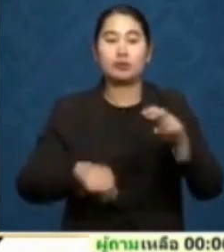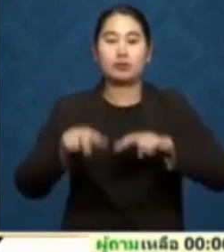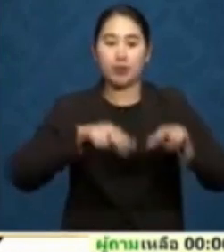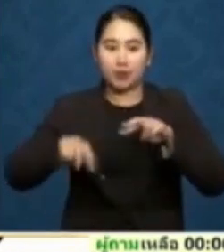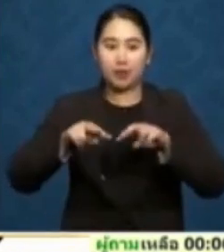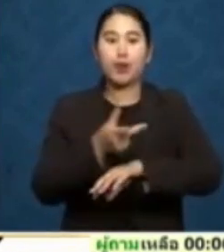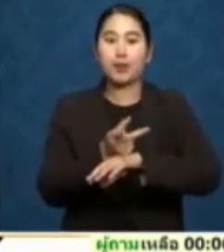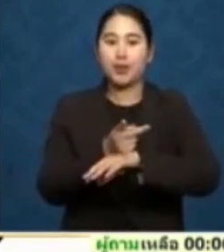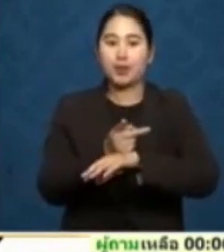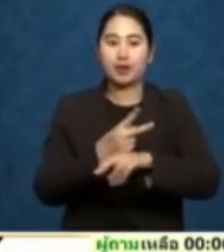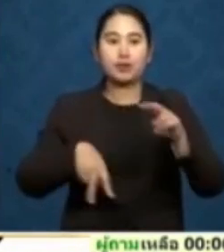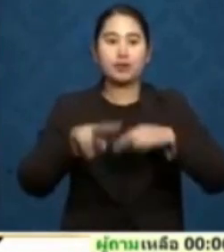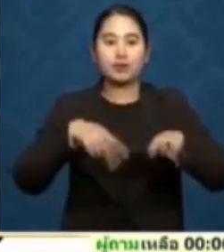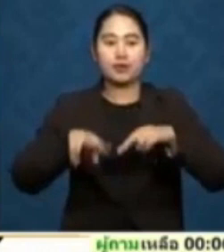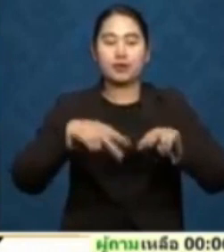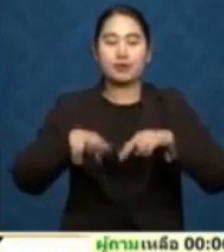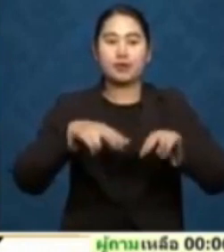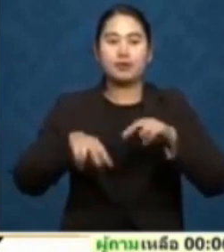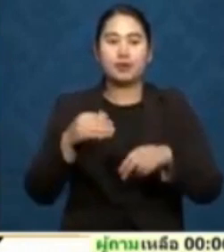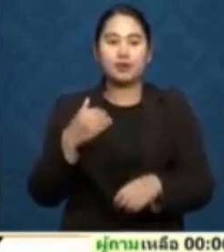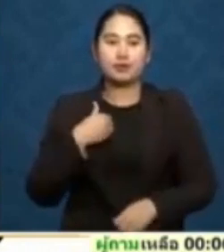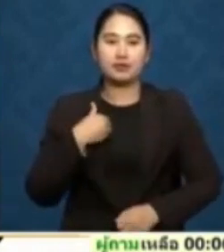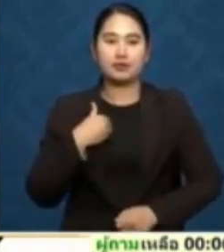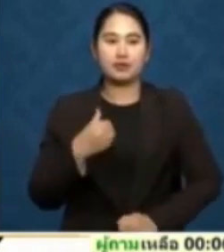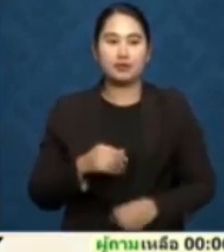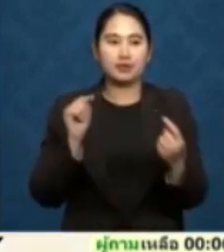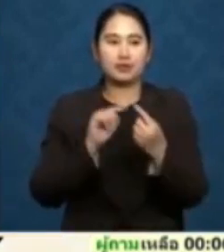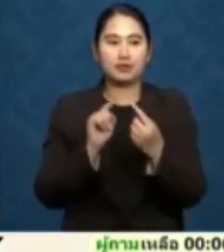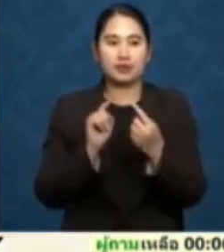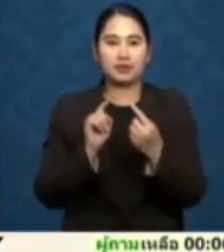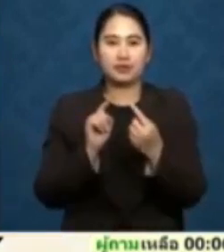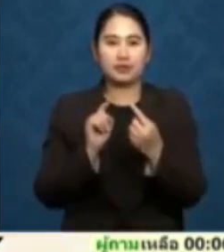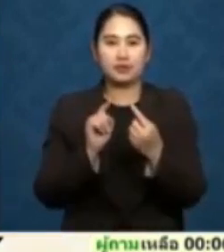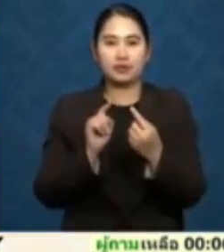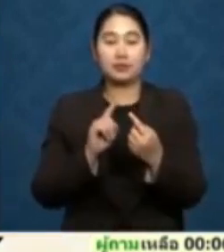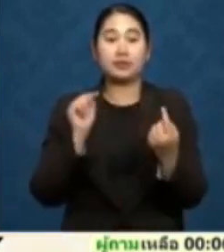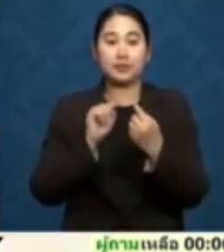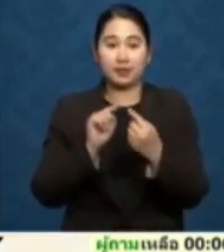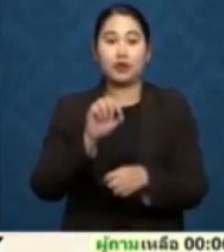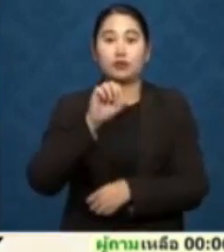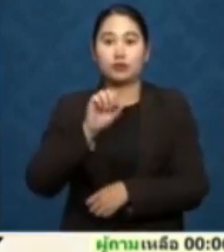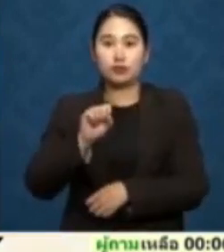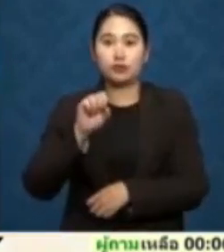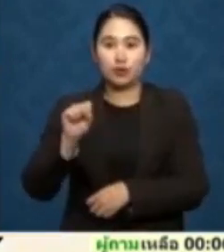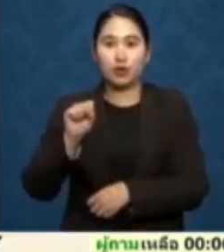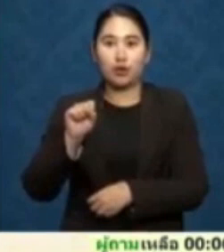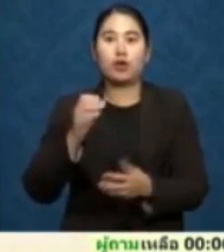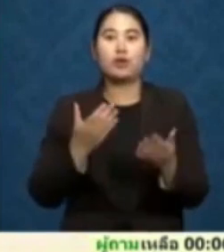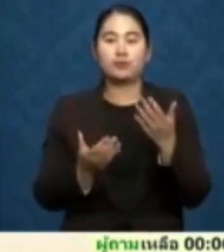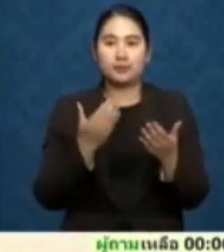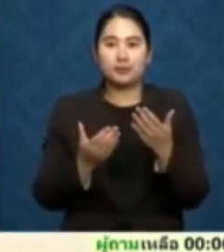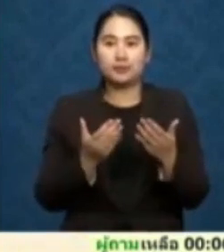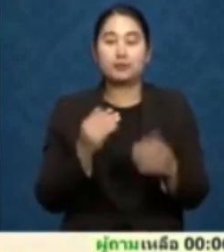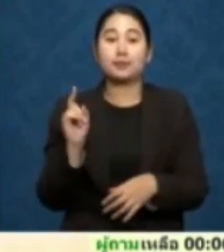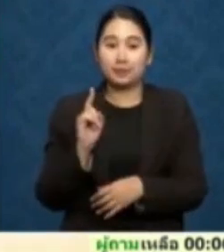เก็ตตามคำเรียกร้องของท่านสมาชิกสภาผู้แทนราษฎรและอีกส่วนหนึ่งนะครับ